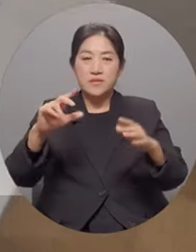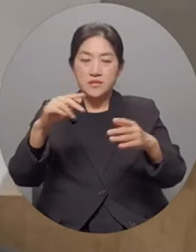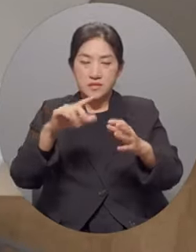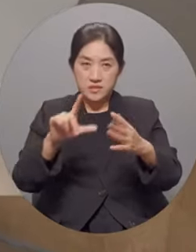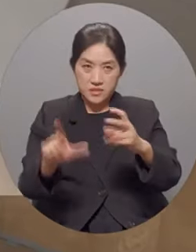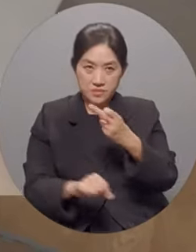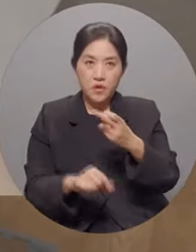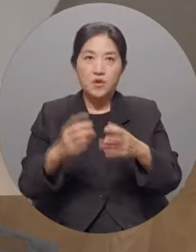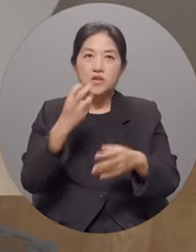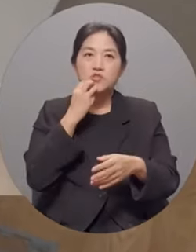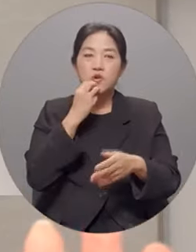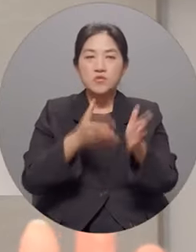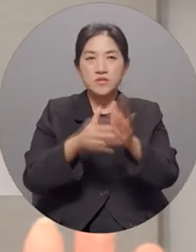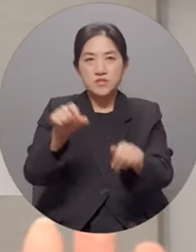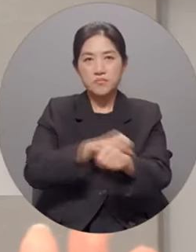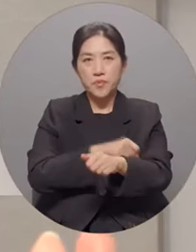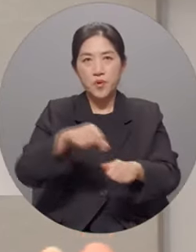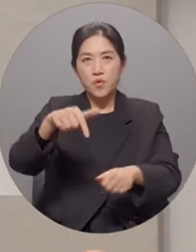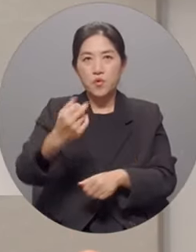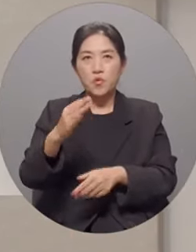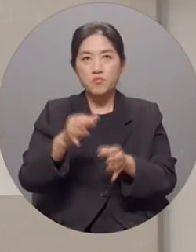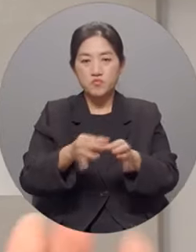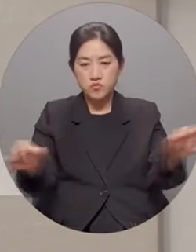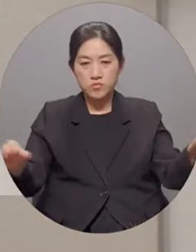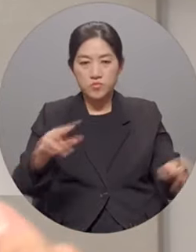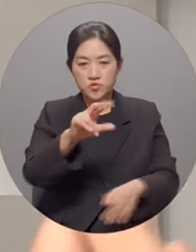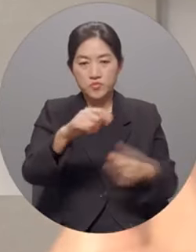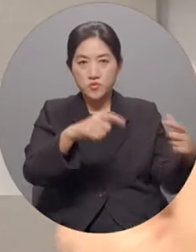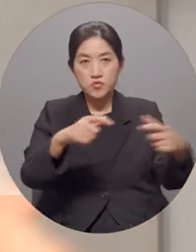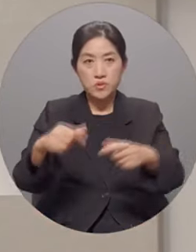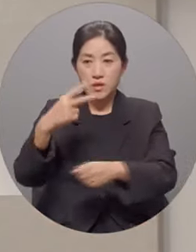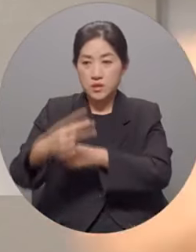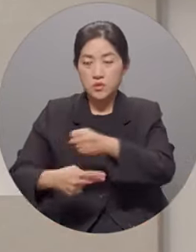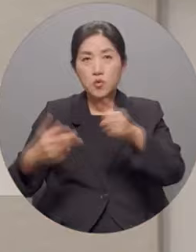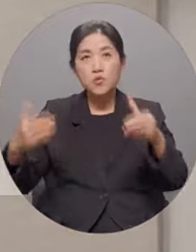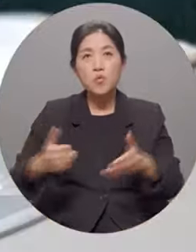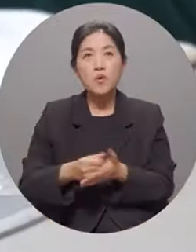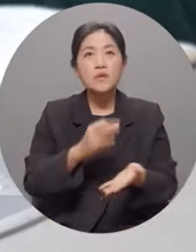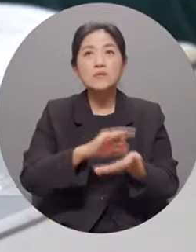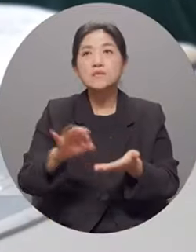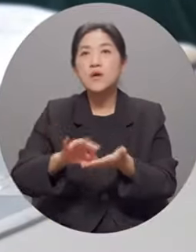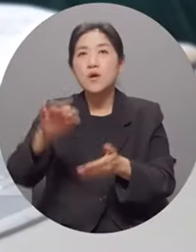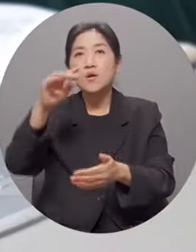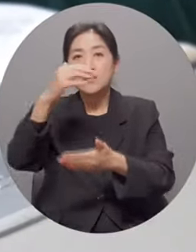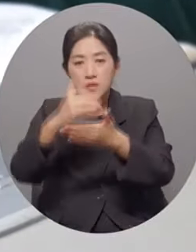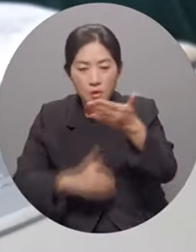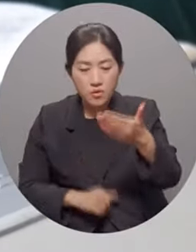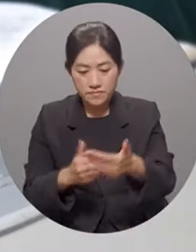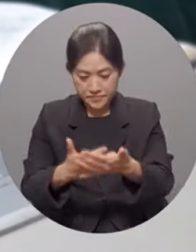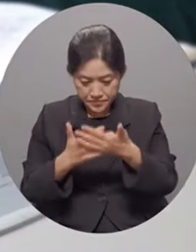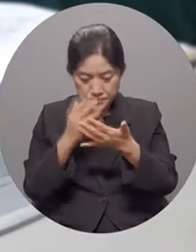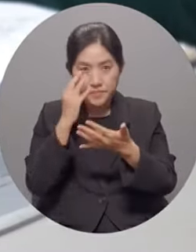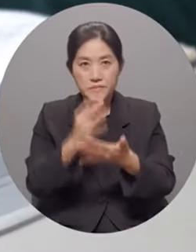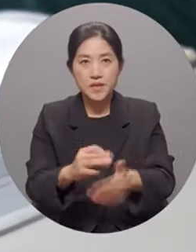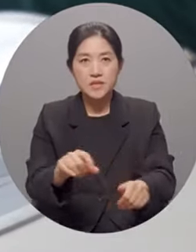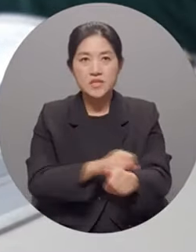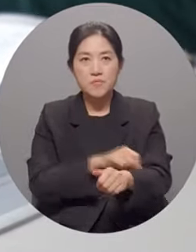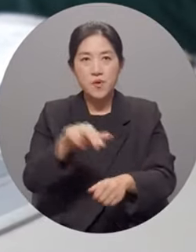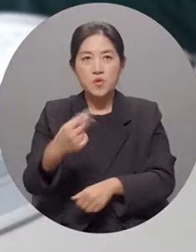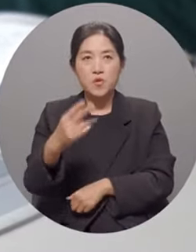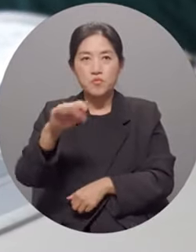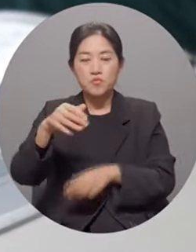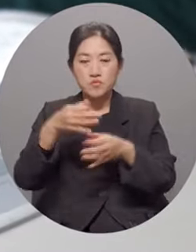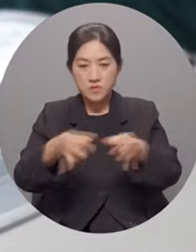서울시 특별교부금을 25개 구청이 지난 2년간 어떻게 썼는지 분석했습니다. 특별교부금은